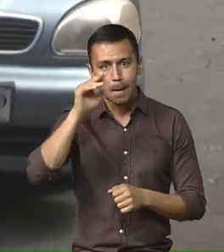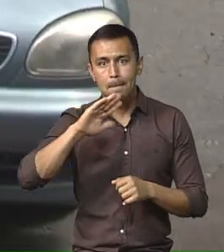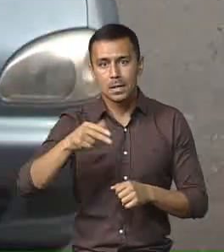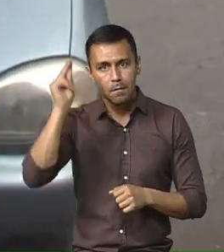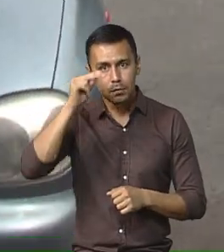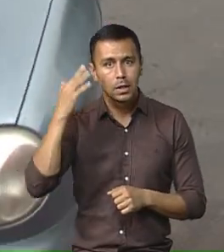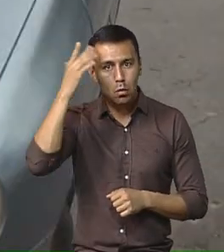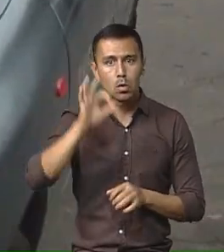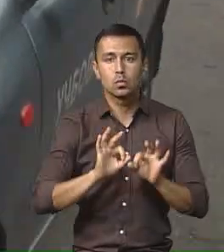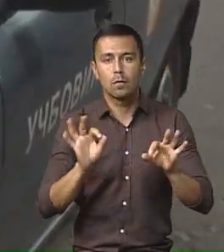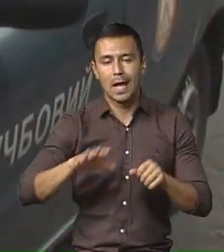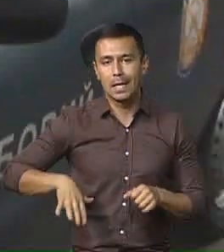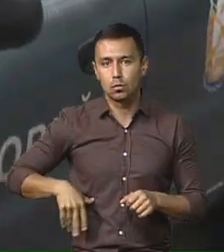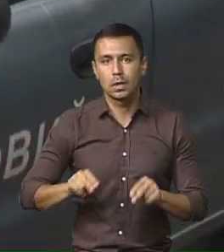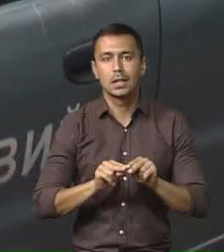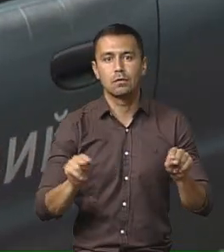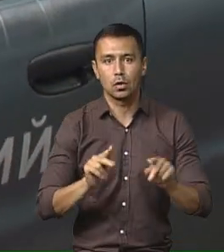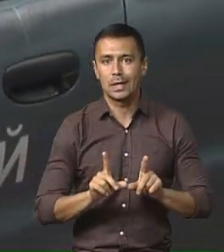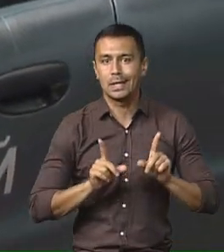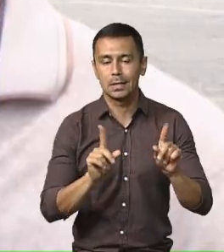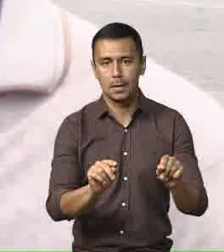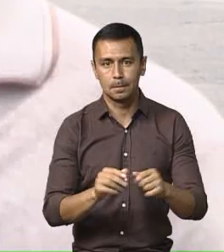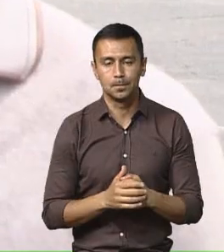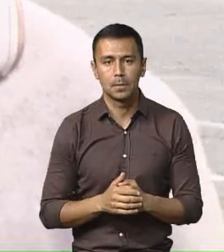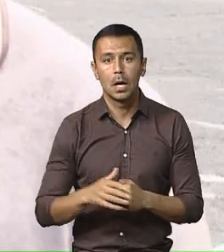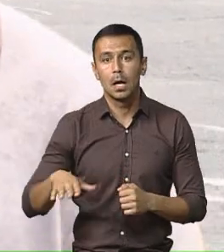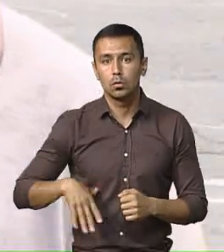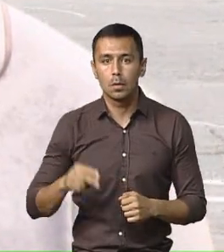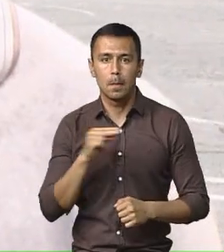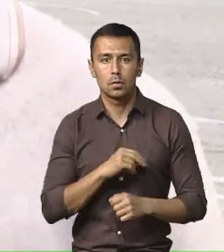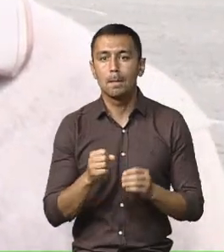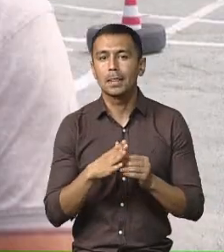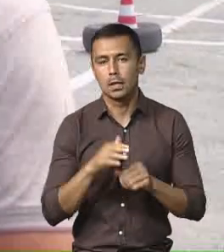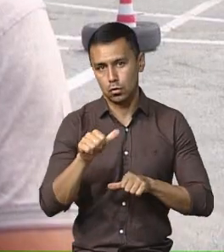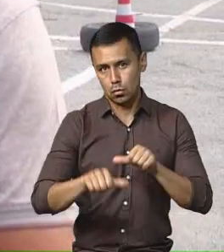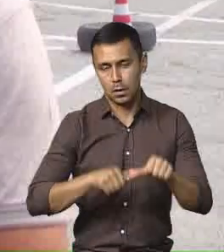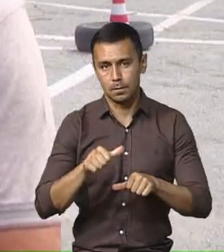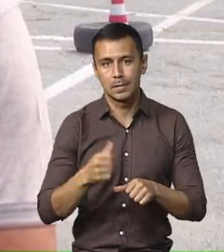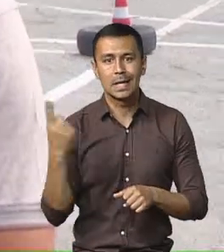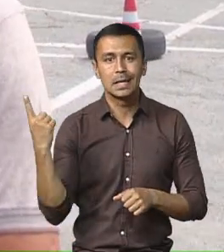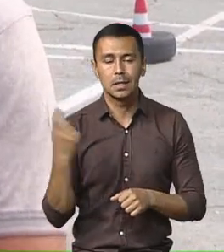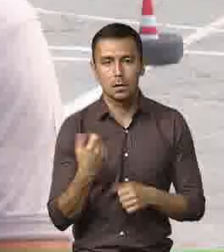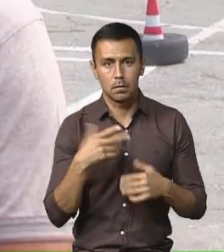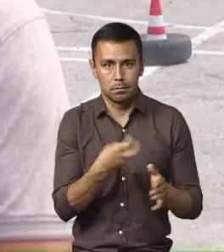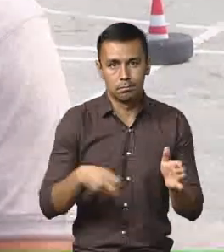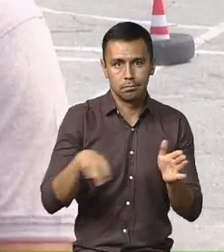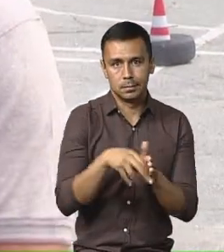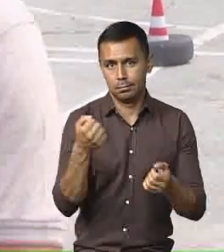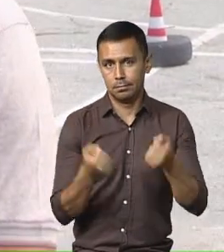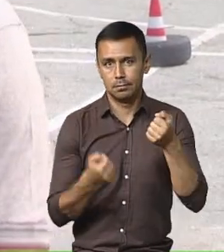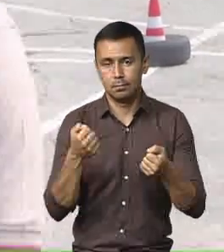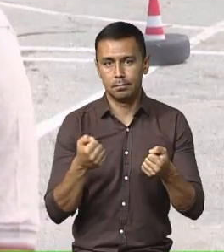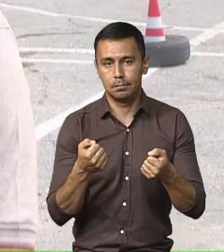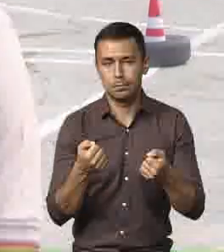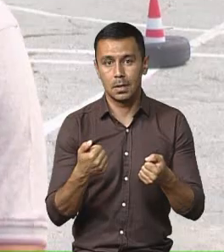вивчення теорії, розповідає інструктор навчальної їзди Володимир Харкавий. Інструктором працює 15 років. Тиждень і вже сідали за руль.